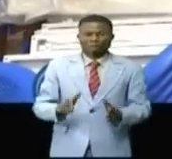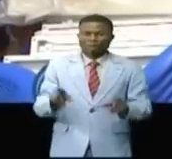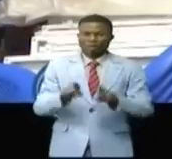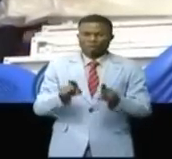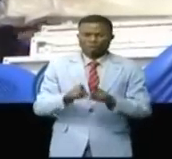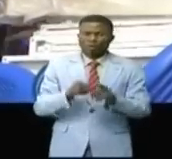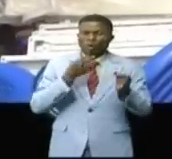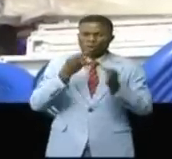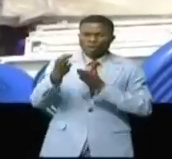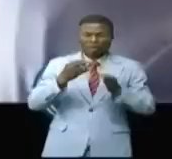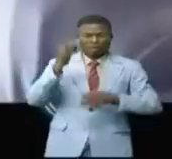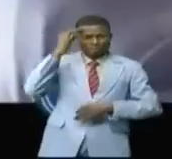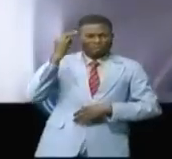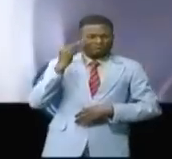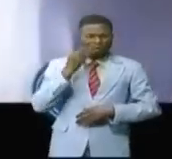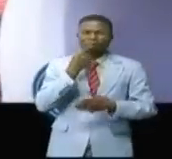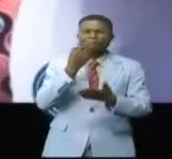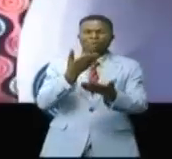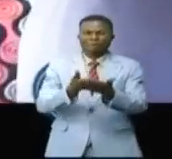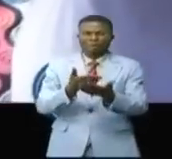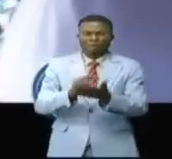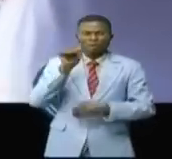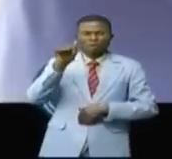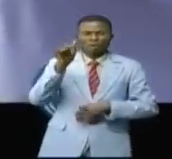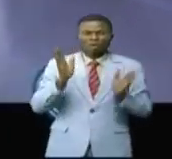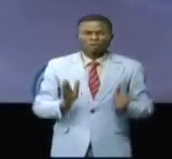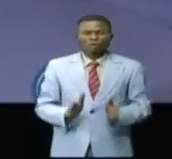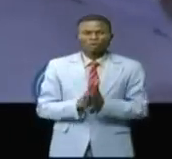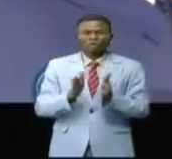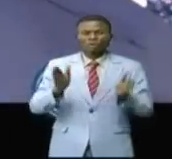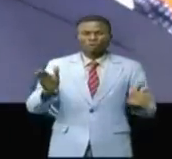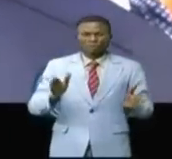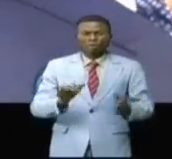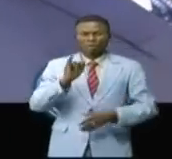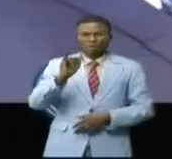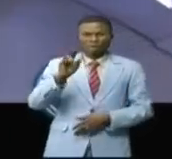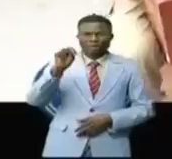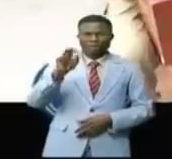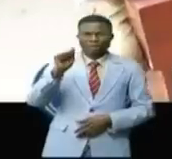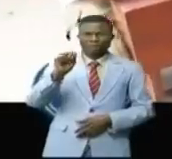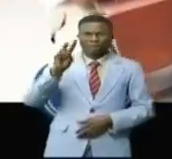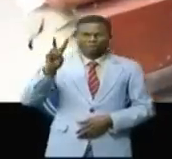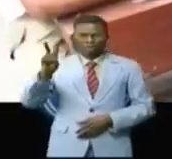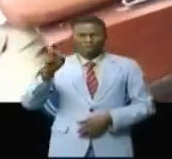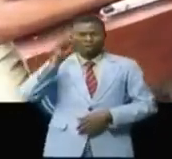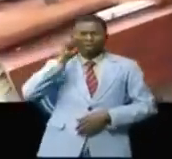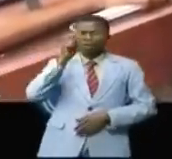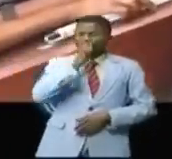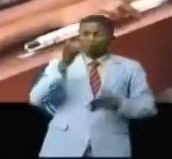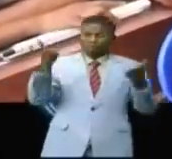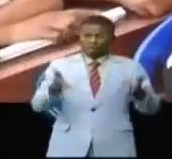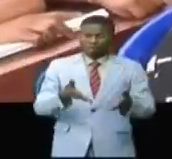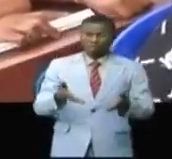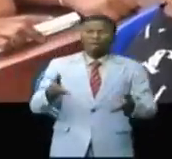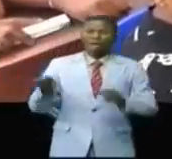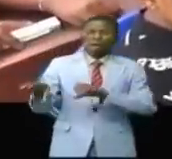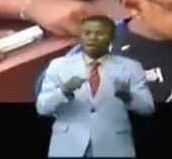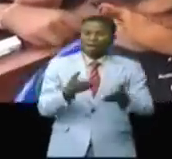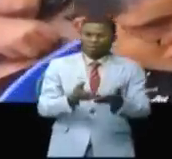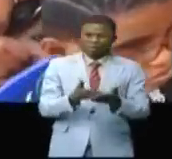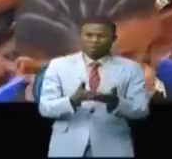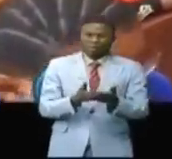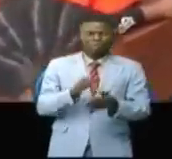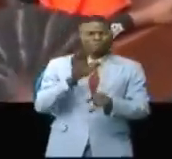l'expliquent le ministre meeting le directeur général d vinâve et les aveugles et présents à la cérémonie ont été